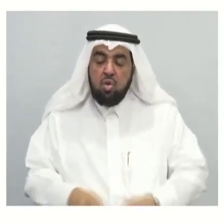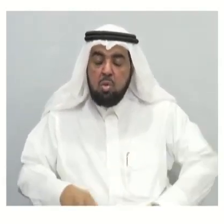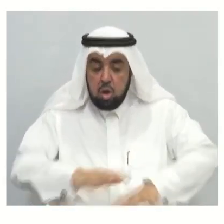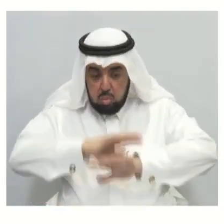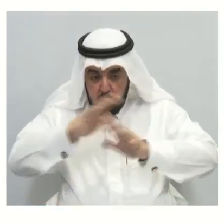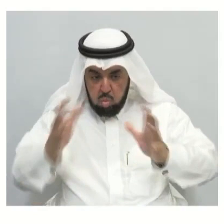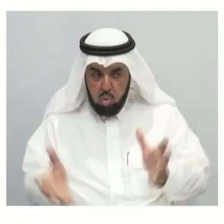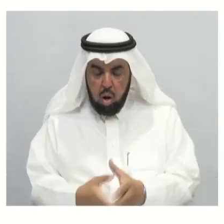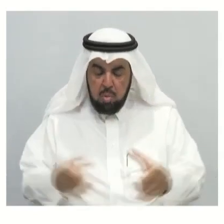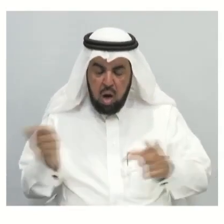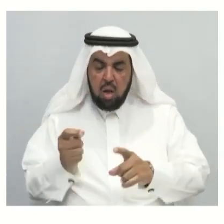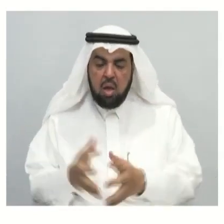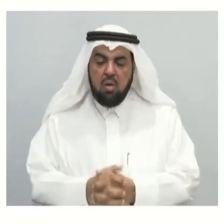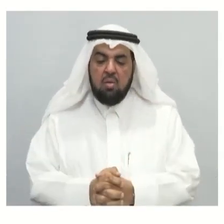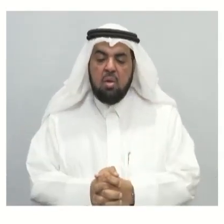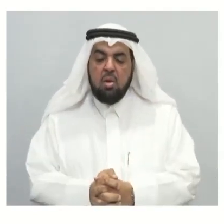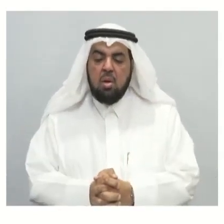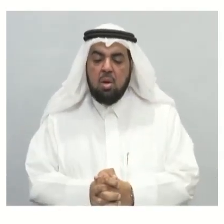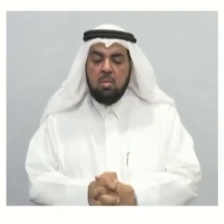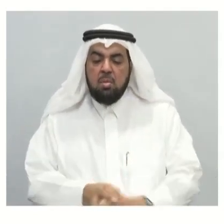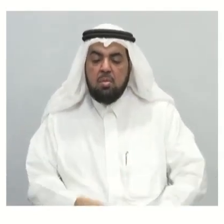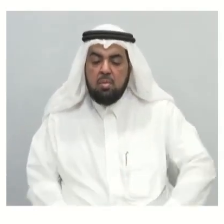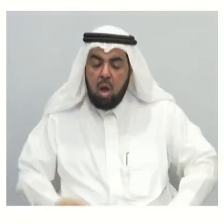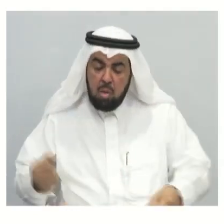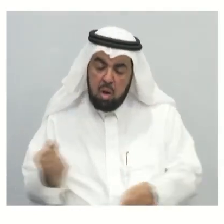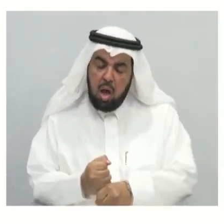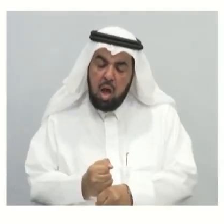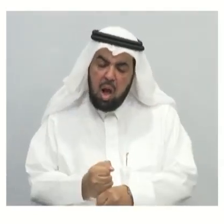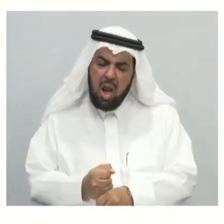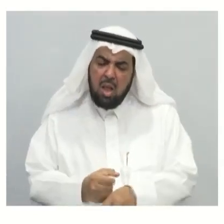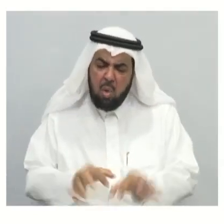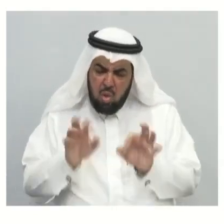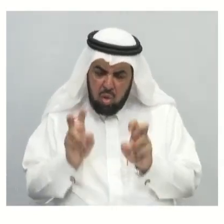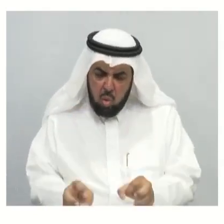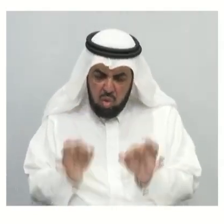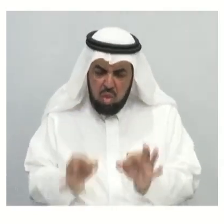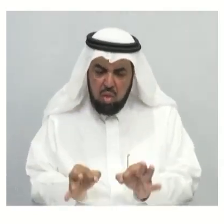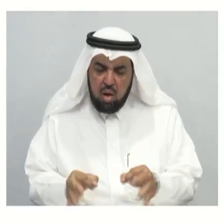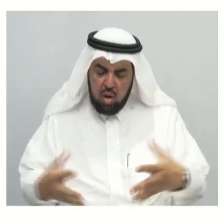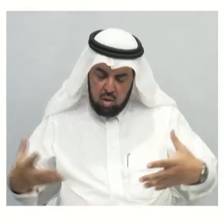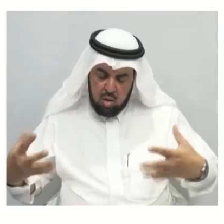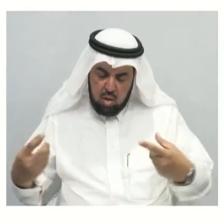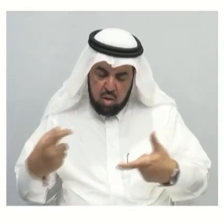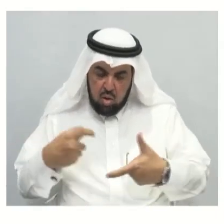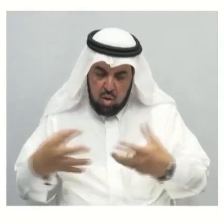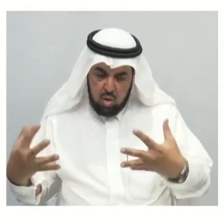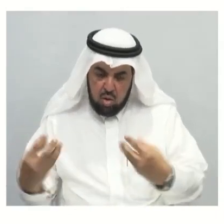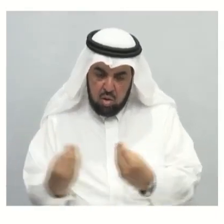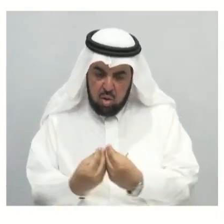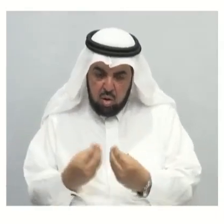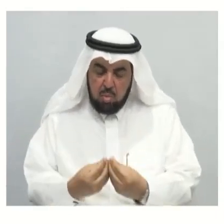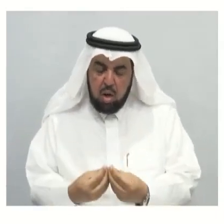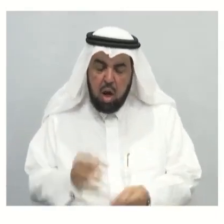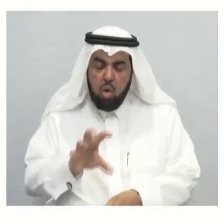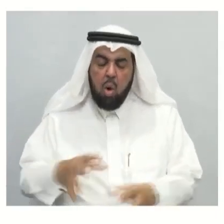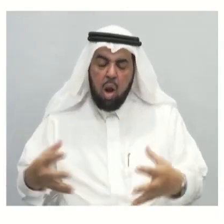من الاهداف ومنها العمل على توثيق الصلات بين من بين